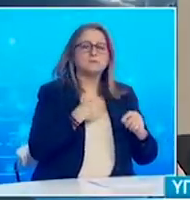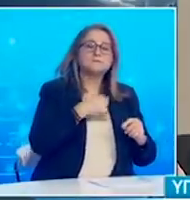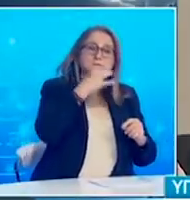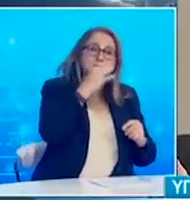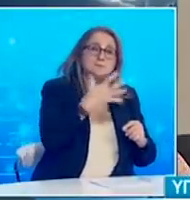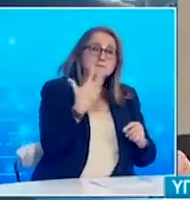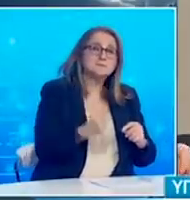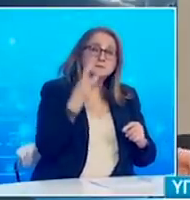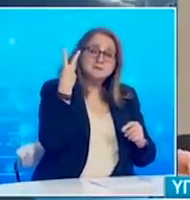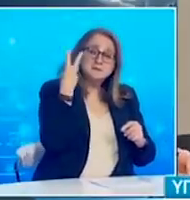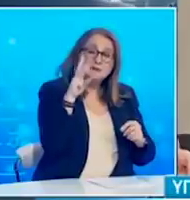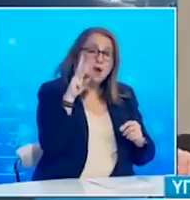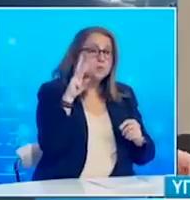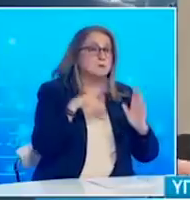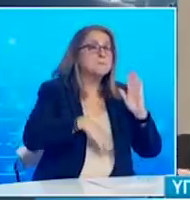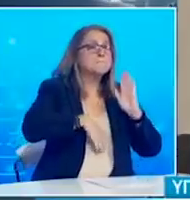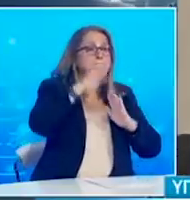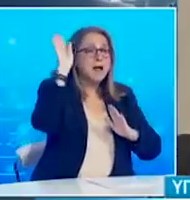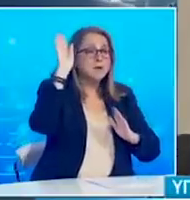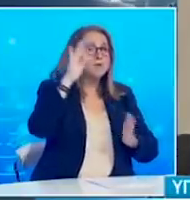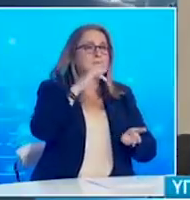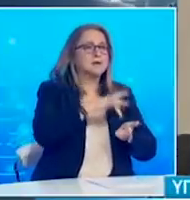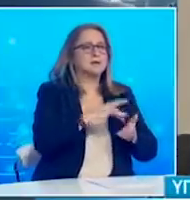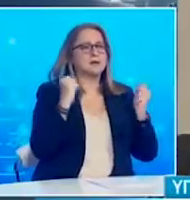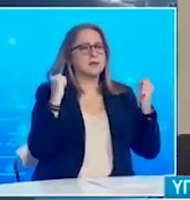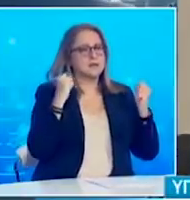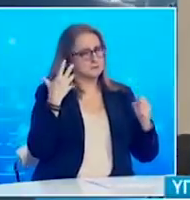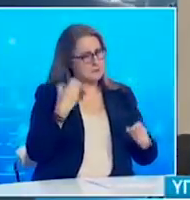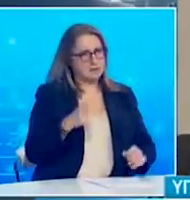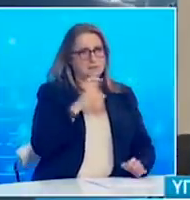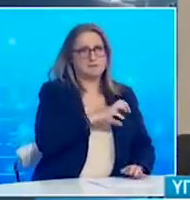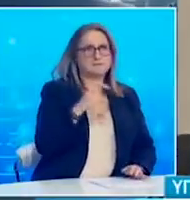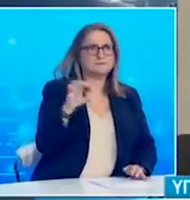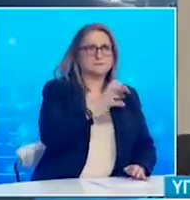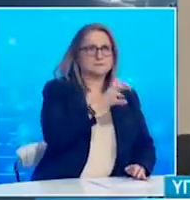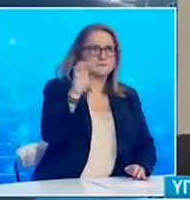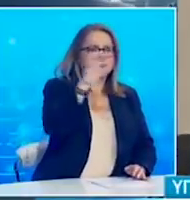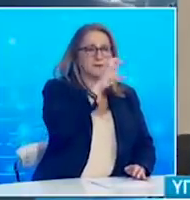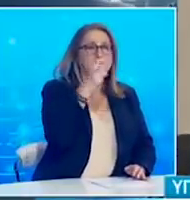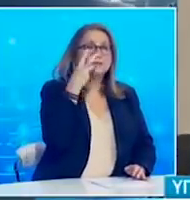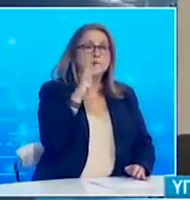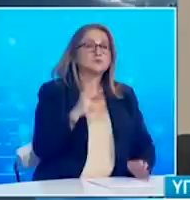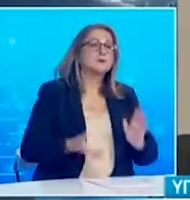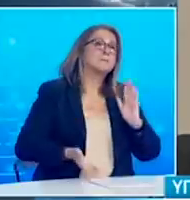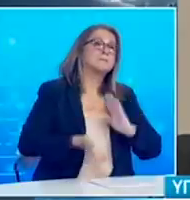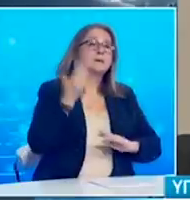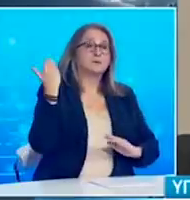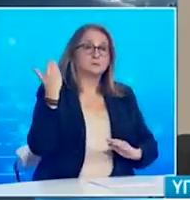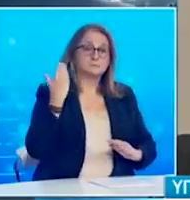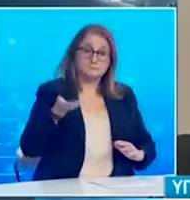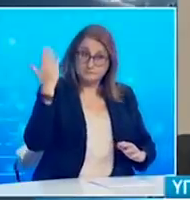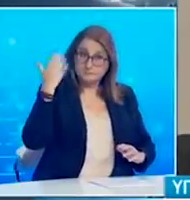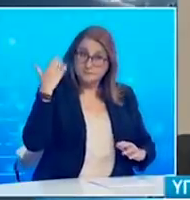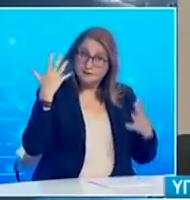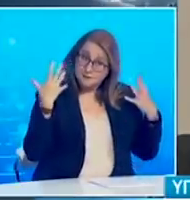υπάρχουν 300 και πλέον πρωτοβάθμια κέντρα παροχής υπηρεσιών υγείας. Υπήρχαν κέντρα